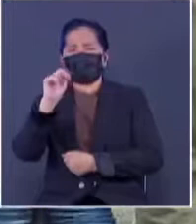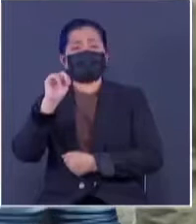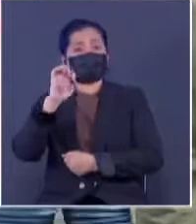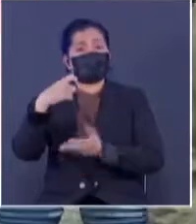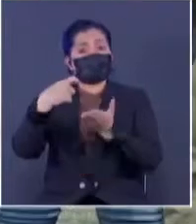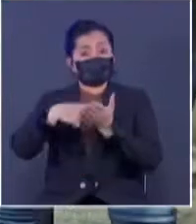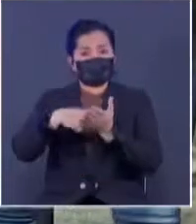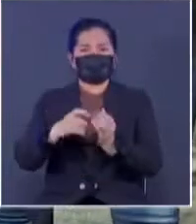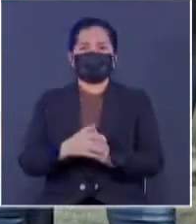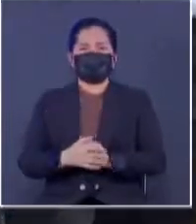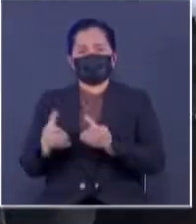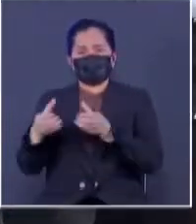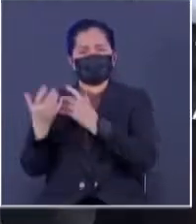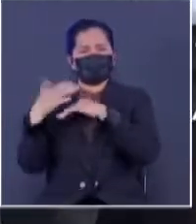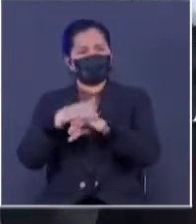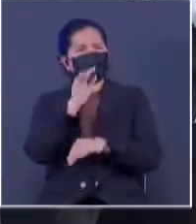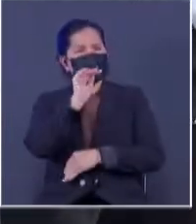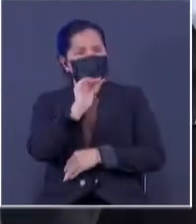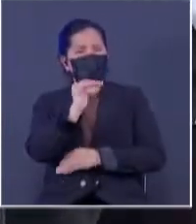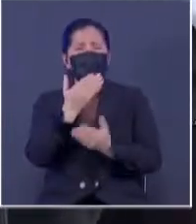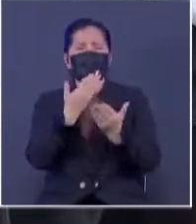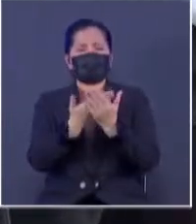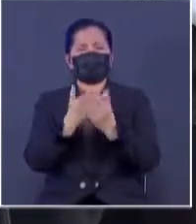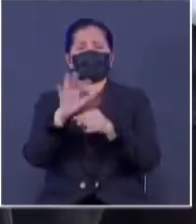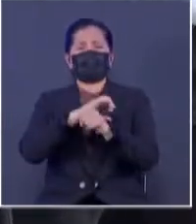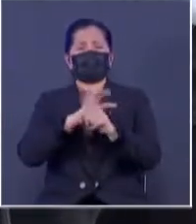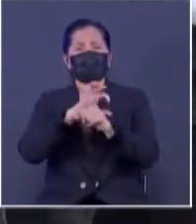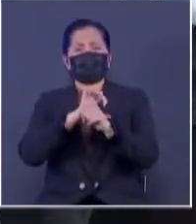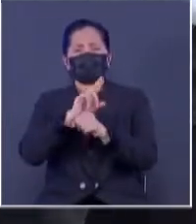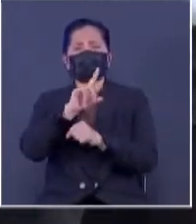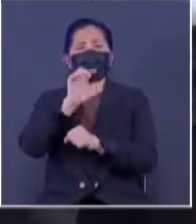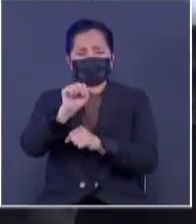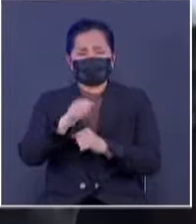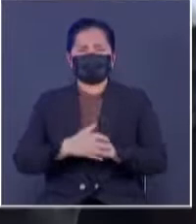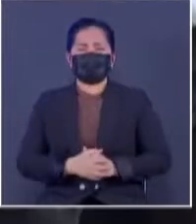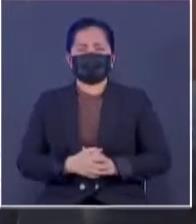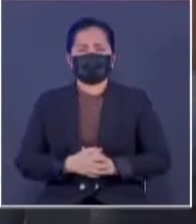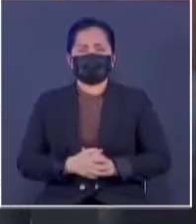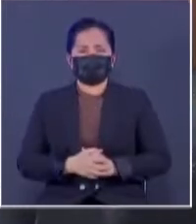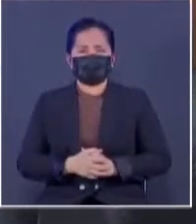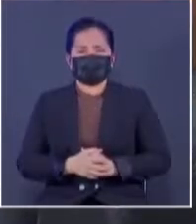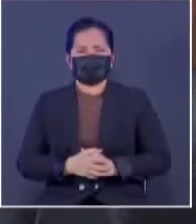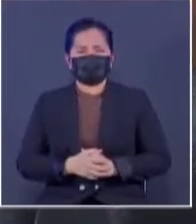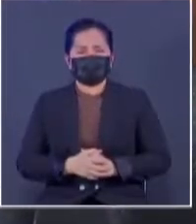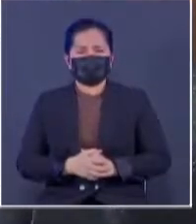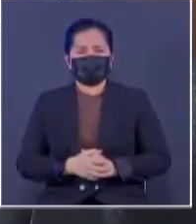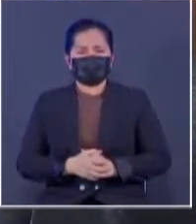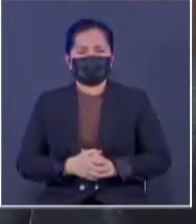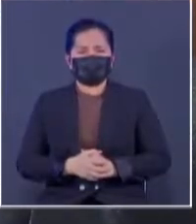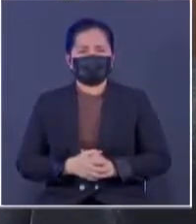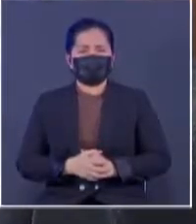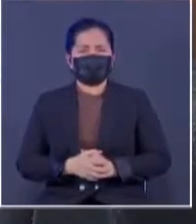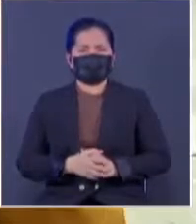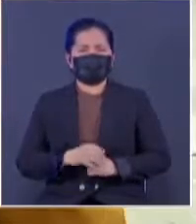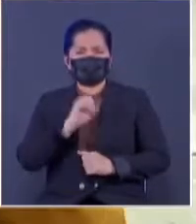มตัวเรียกร้องค่าสินไหมประกันโควิดในทีมแบบเจอจ่ายจบจำนวน 100,000 บาทโดยส่วนใหญ่เป็นลูกค้าที่แจ้งเคลมประกัน